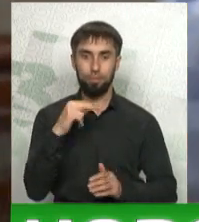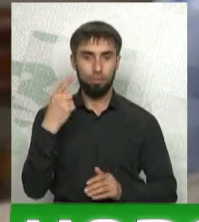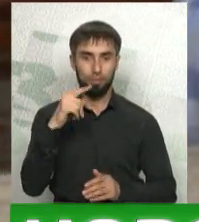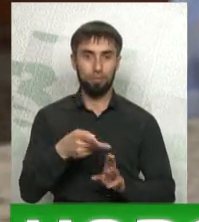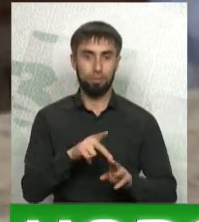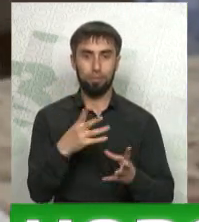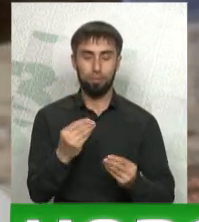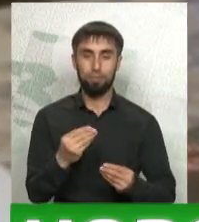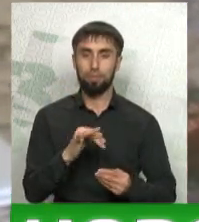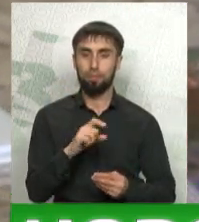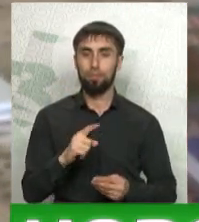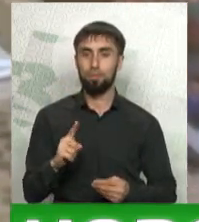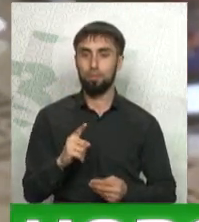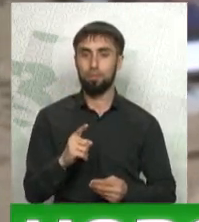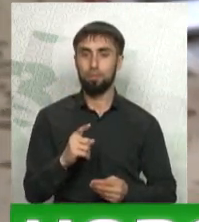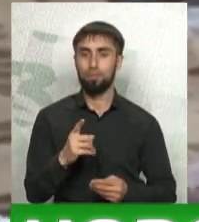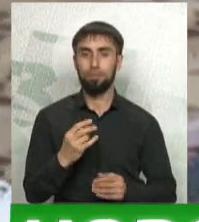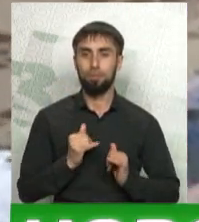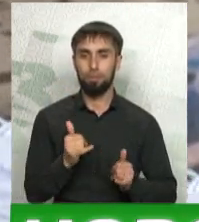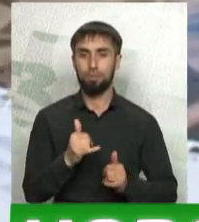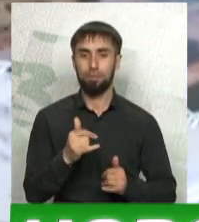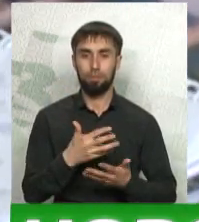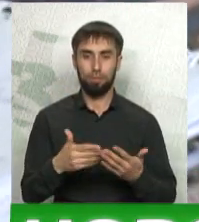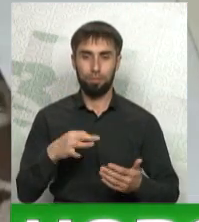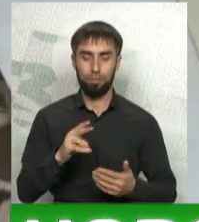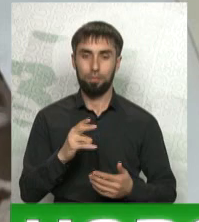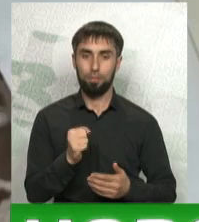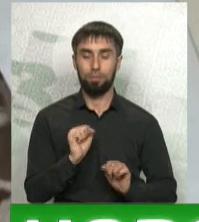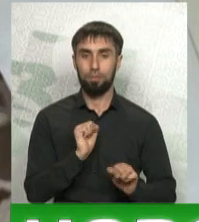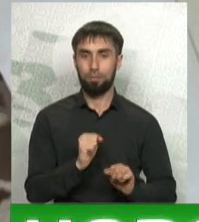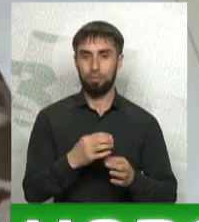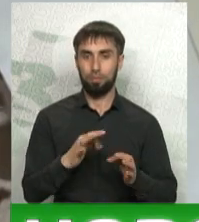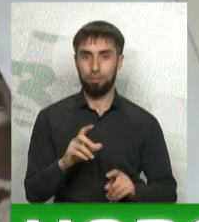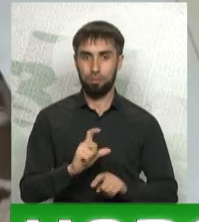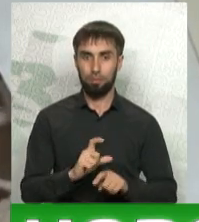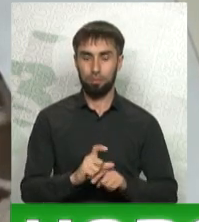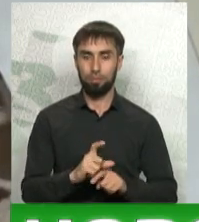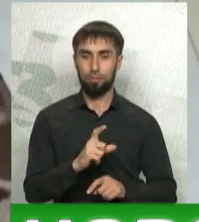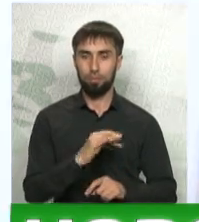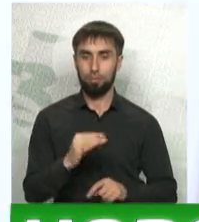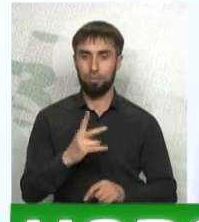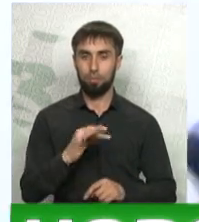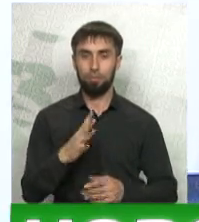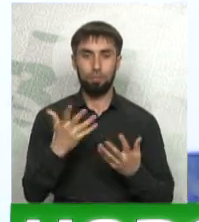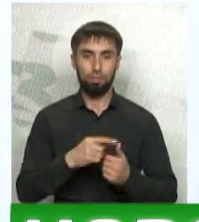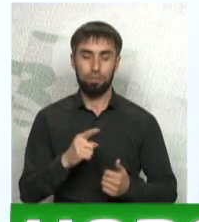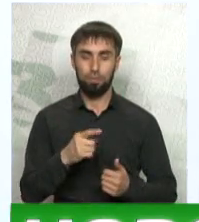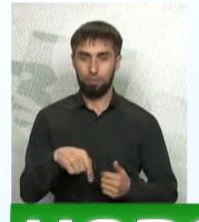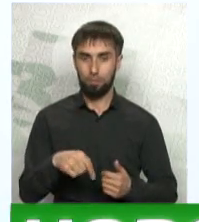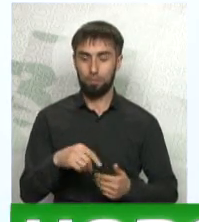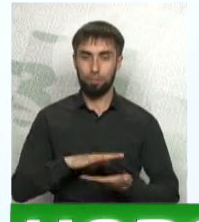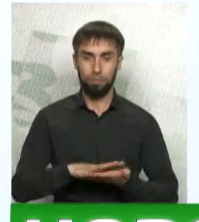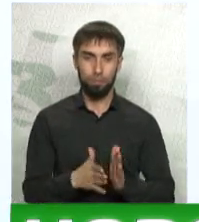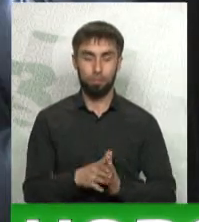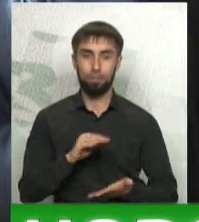этого дня заключается больше не в чествовании прозаиков и поэтов а в защите свободы слова важно костоев считают что в нынешнем положении